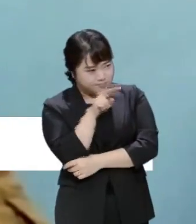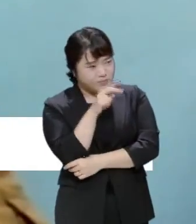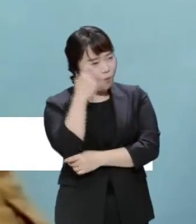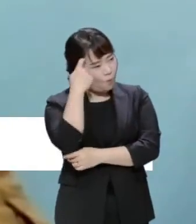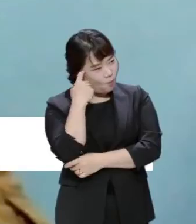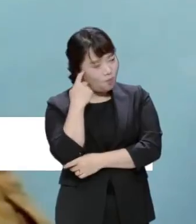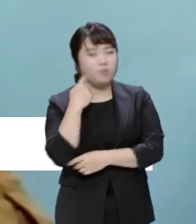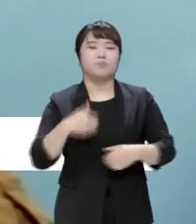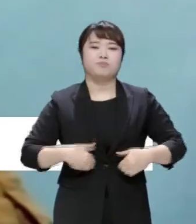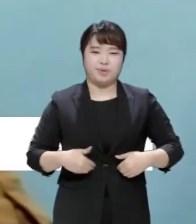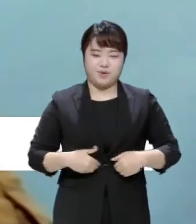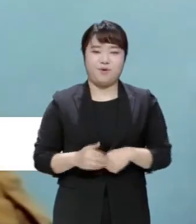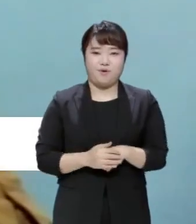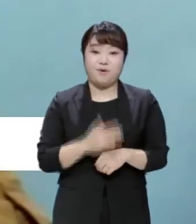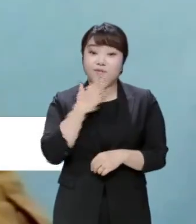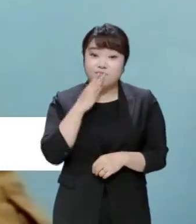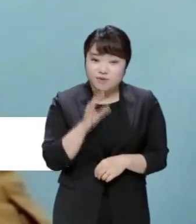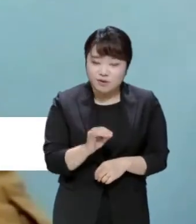중요한 부분이겠지만,